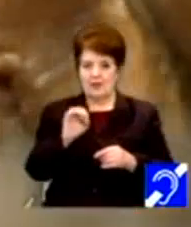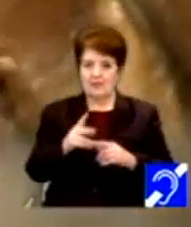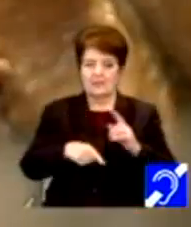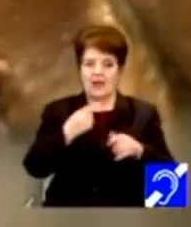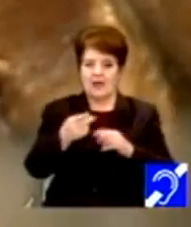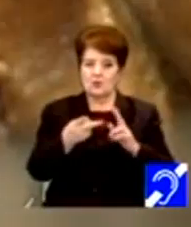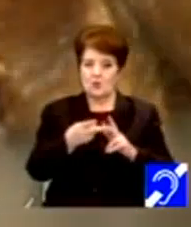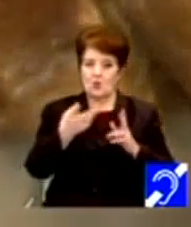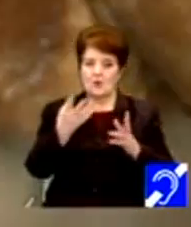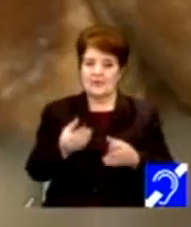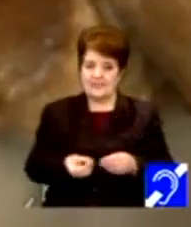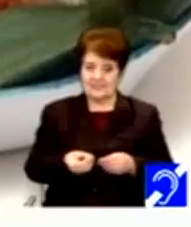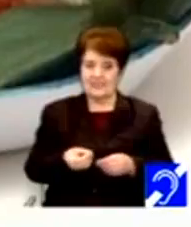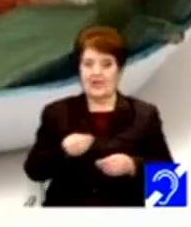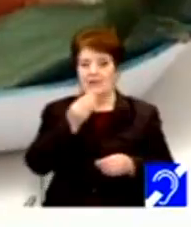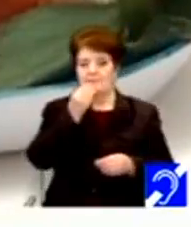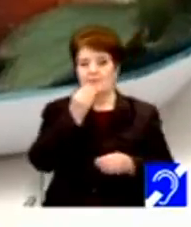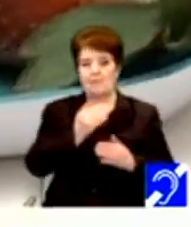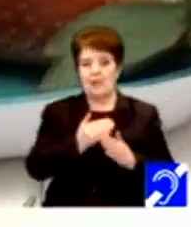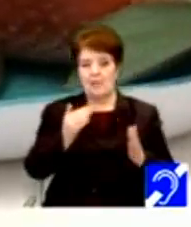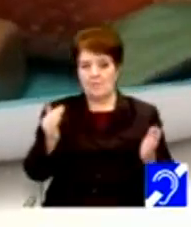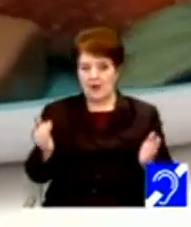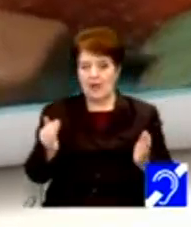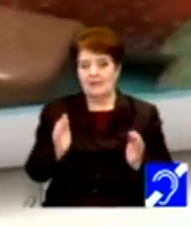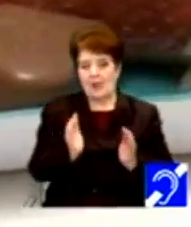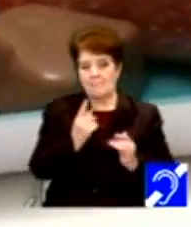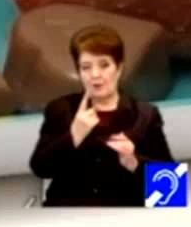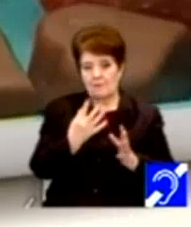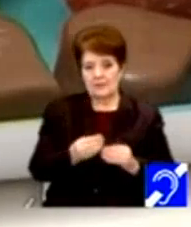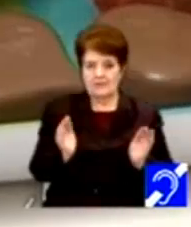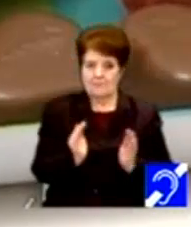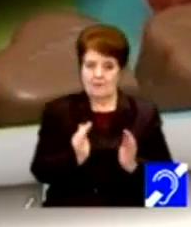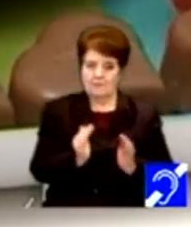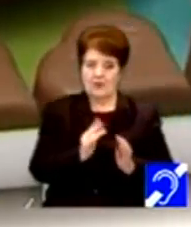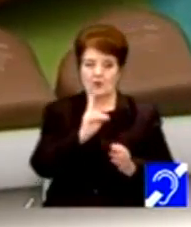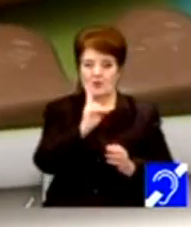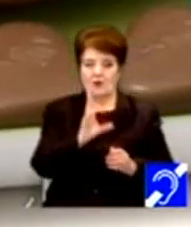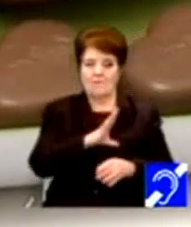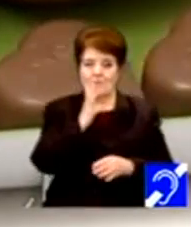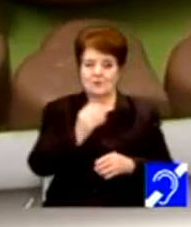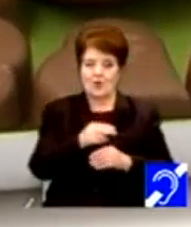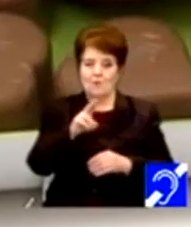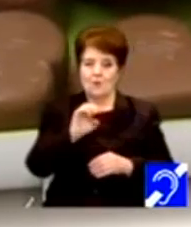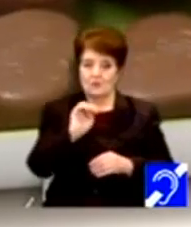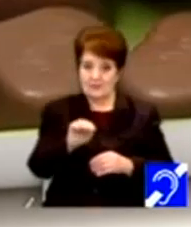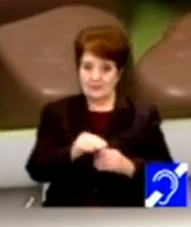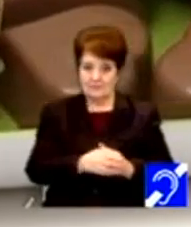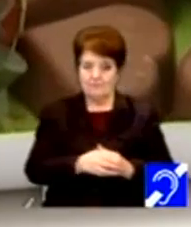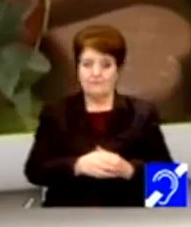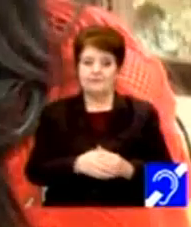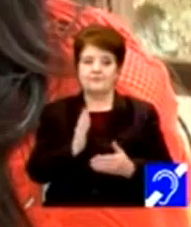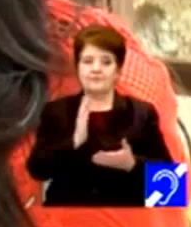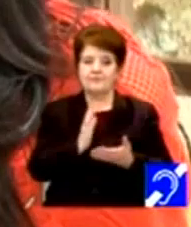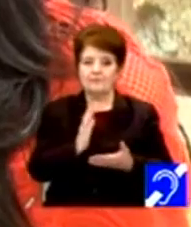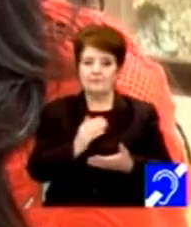zi putem să mâncăm cantități mai mari. Desertul trebuie și el consumat cu moderație, în special în cazul celor care au ținut post ori sunt la